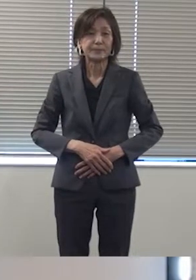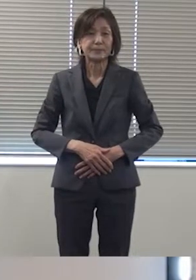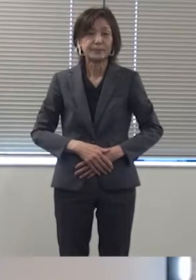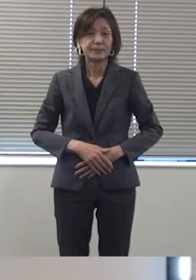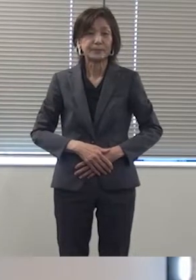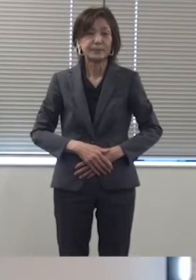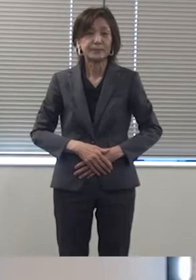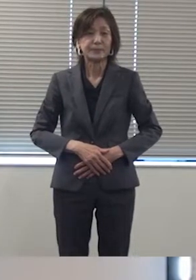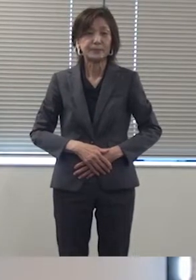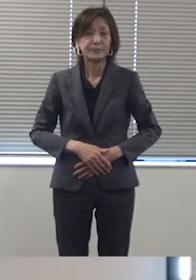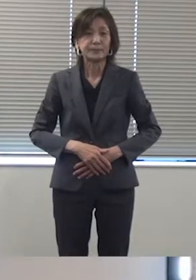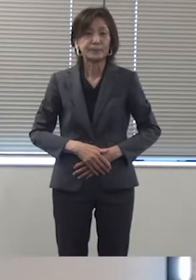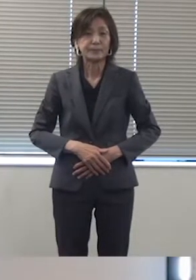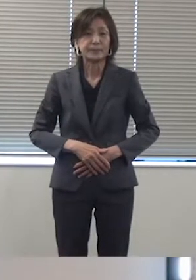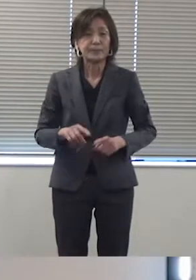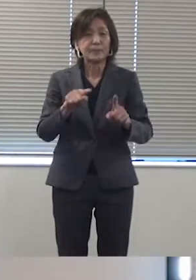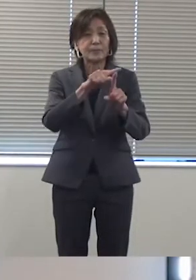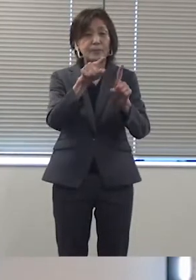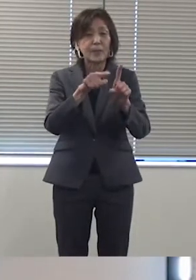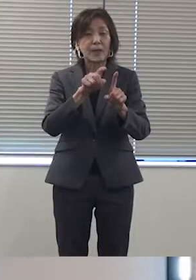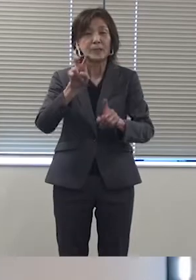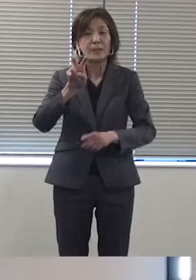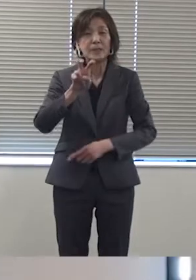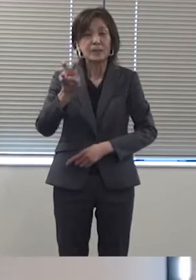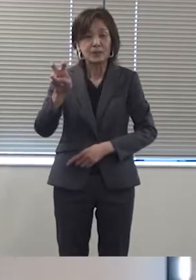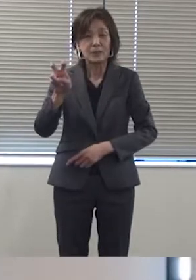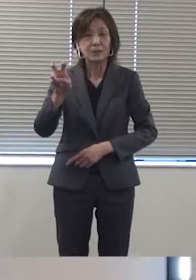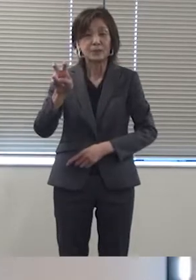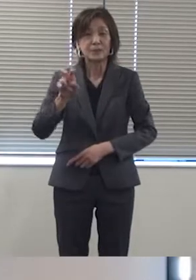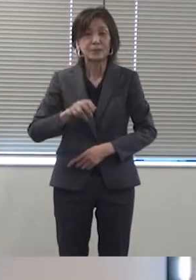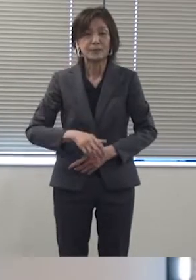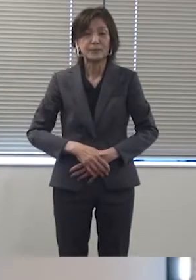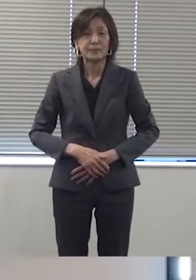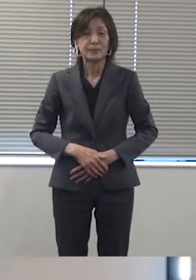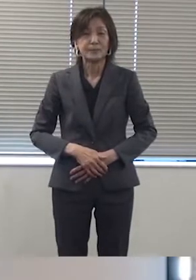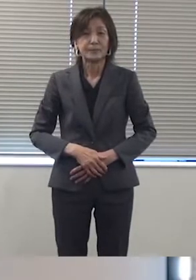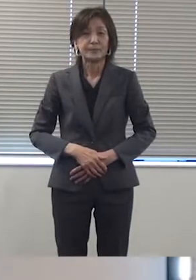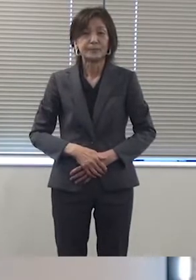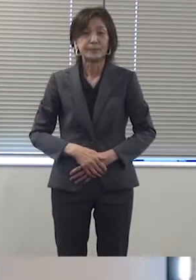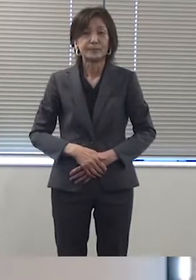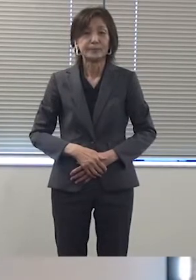20ページに少し飛ばさせていただきますが、